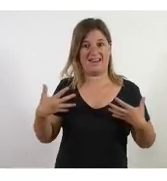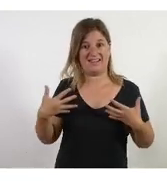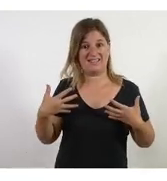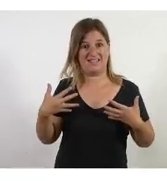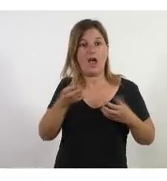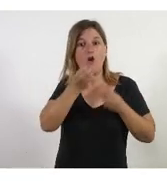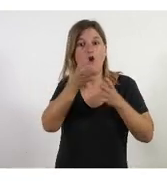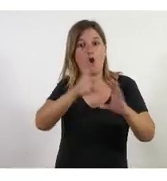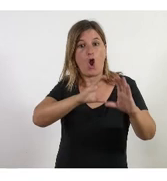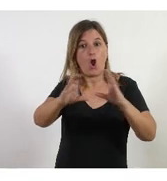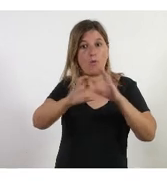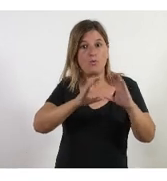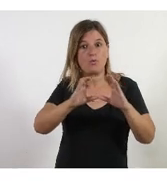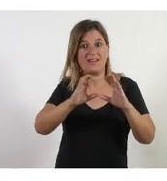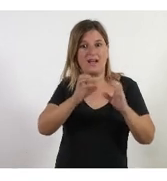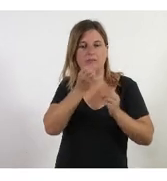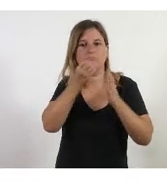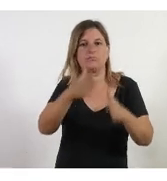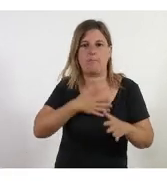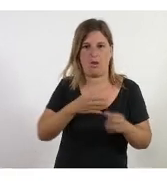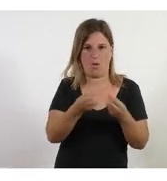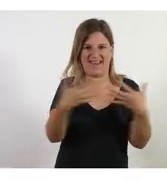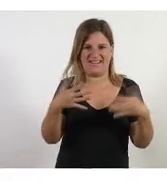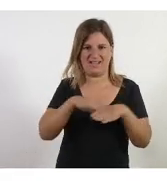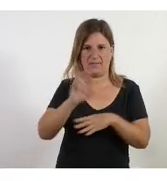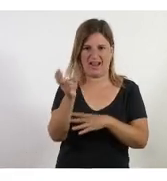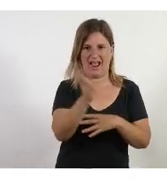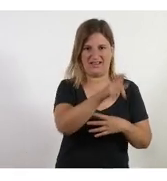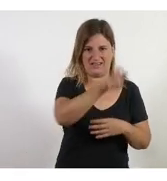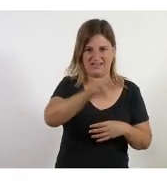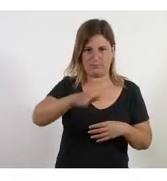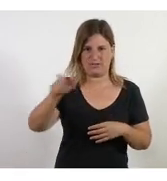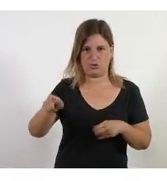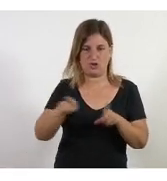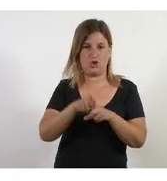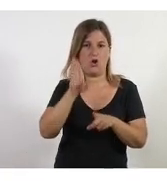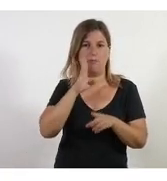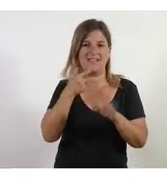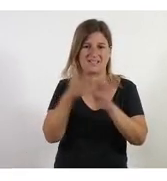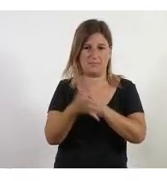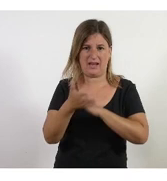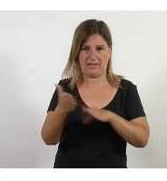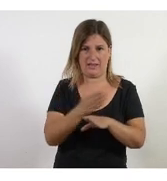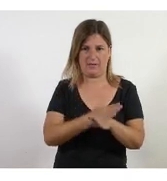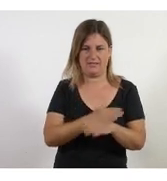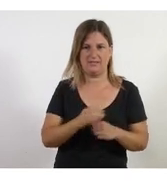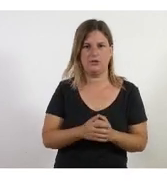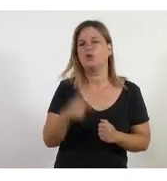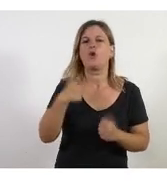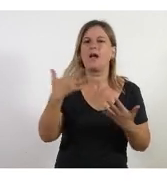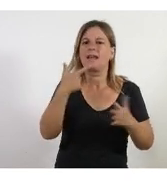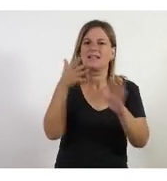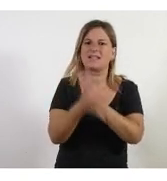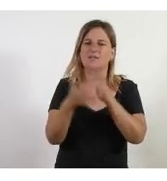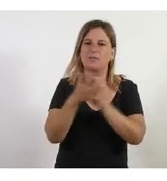comuniquem és el nostre estat energètic a les altres persones. Ho he explicat una mica abans. Jo t'explicaré un cas que